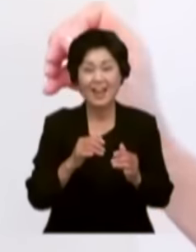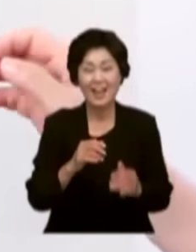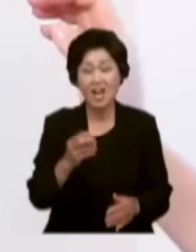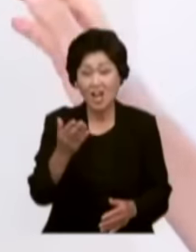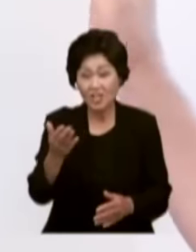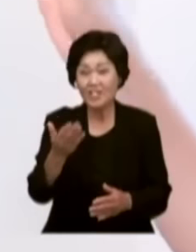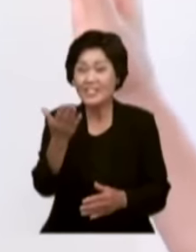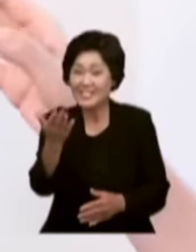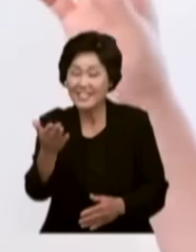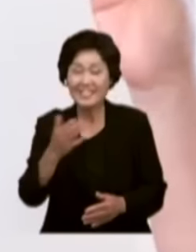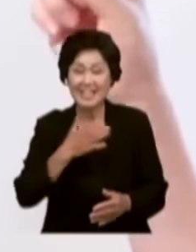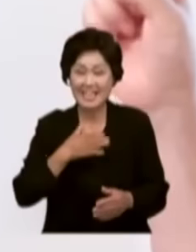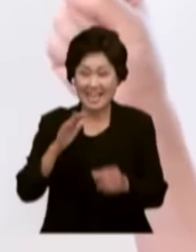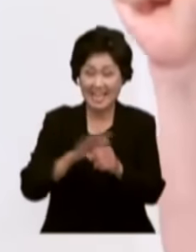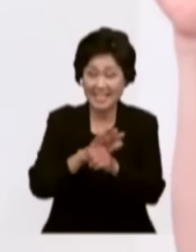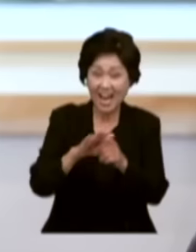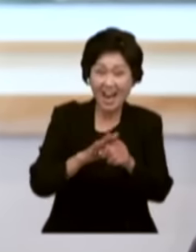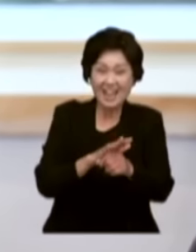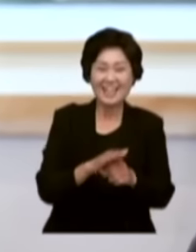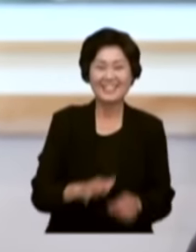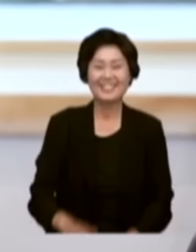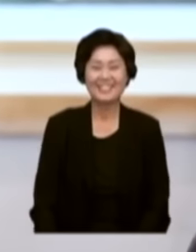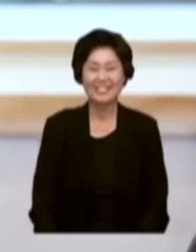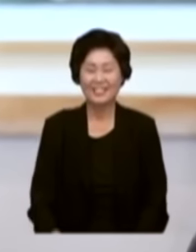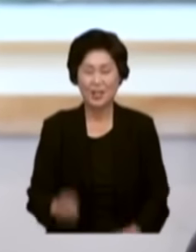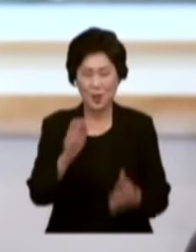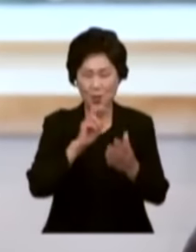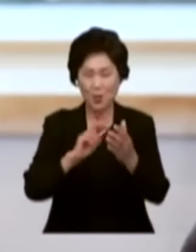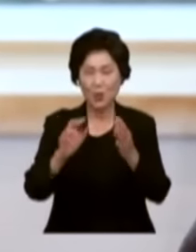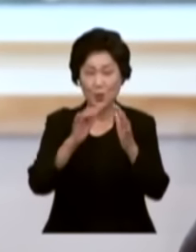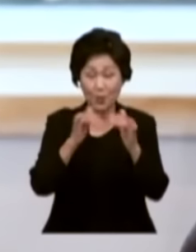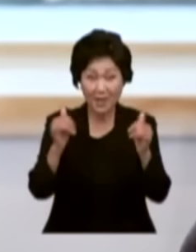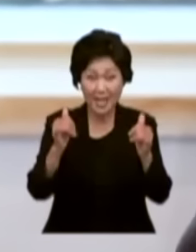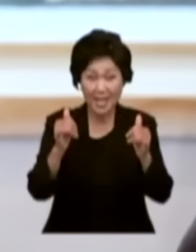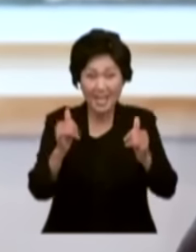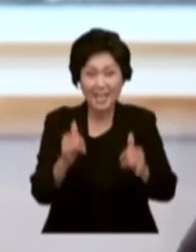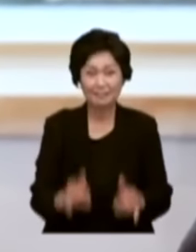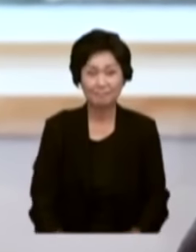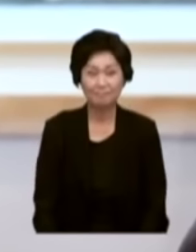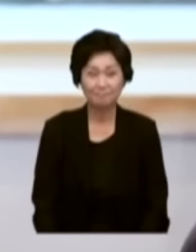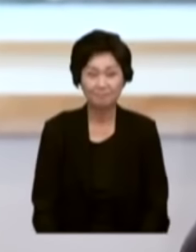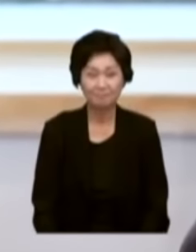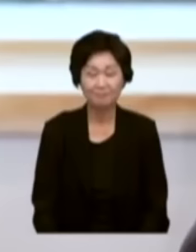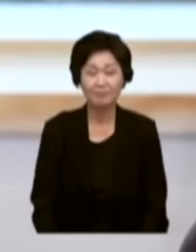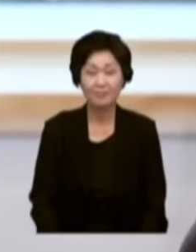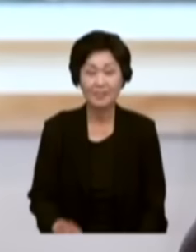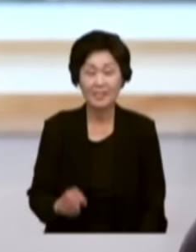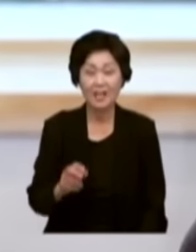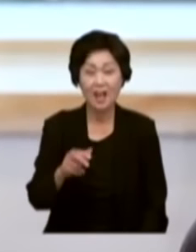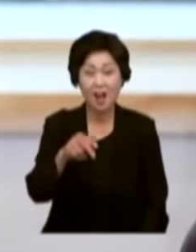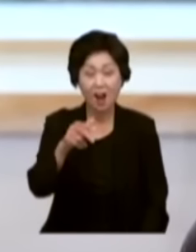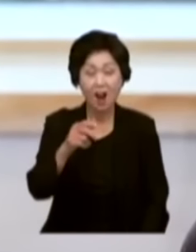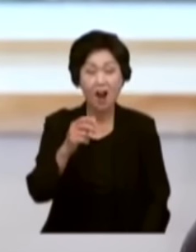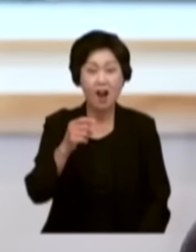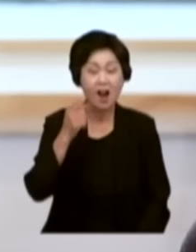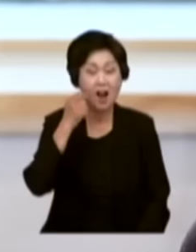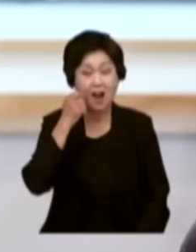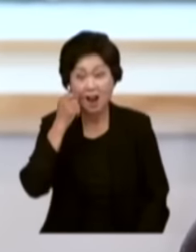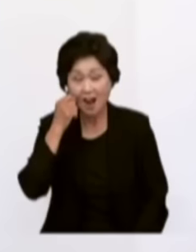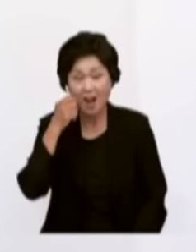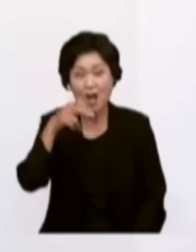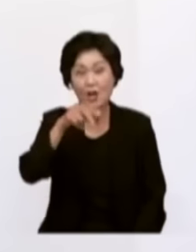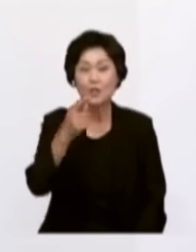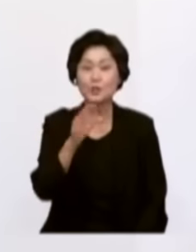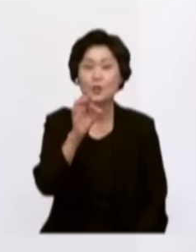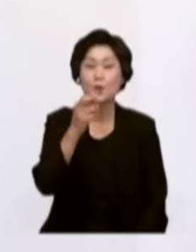나의 사랑을 그래요. 그러니까 정국노래자 우수상 뭐, 그렇게 그걸 연습하다가 보니까 이게 거기에 나가게 된 거예요?